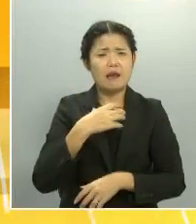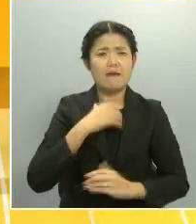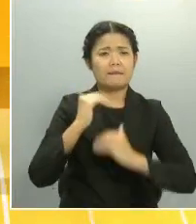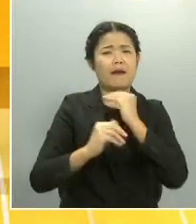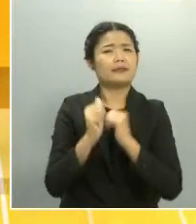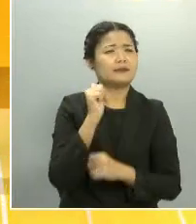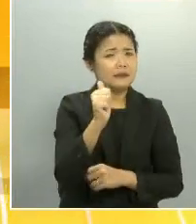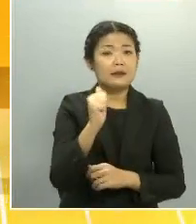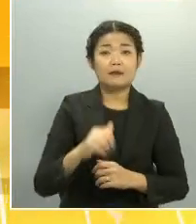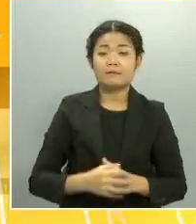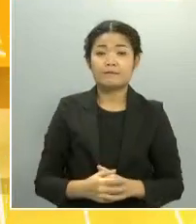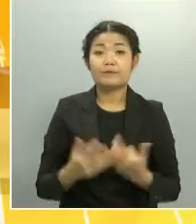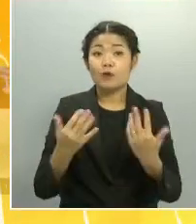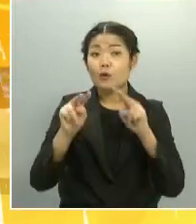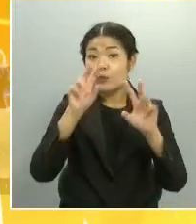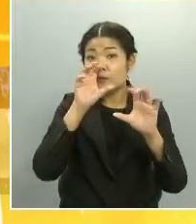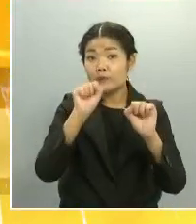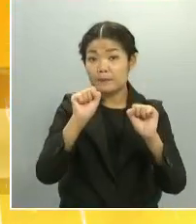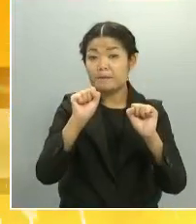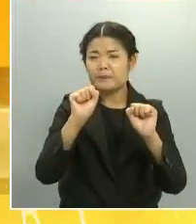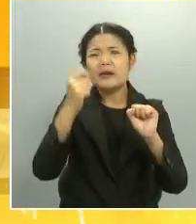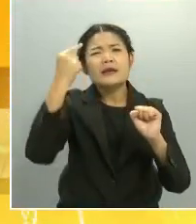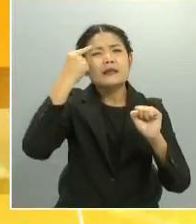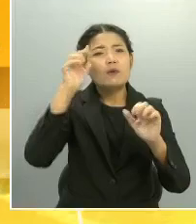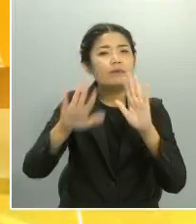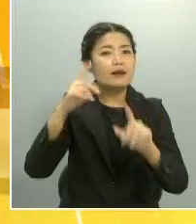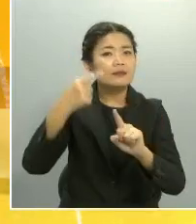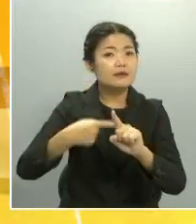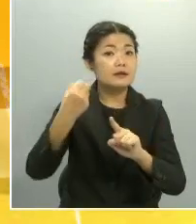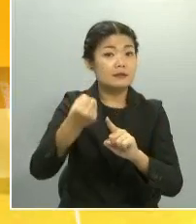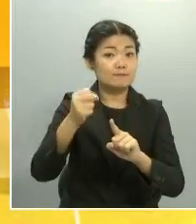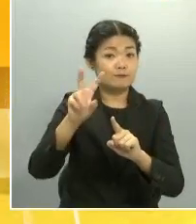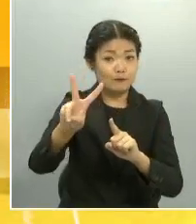ไหมเดี๋ยวรอดูคาดว่าประมาณเดือนไหนนะตูนธันวาคมค่ะไม่เกินพัน